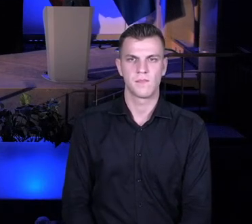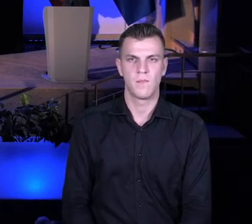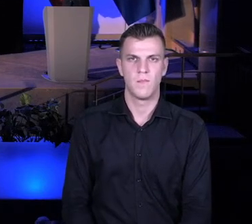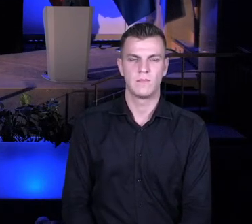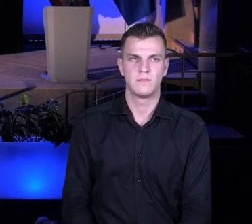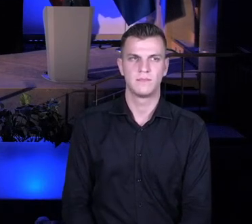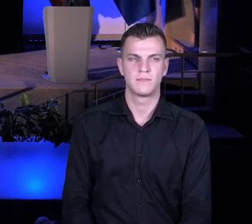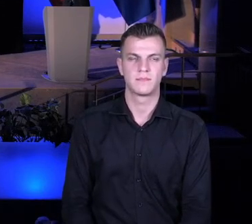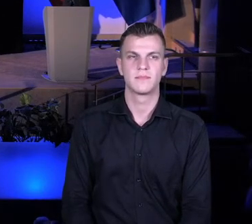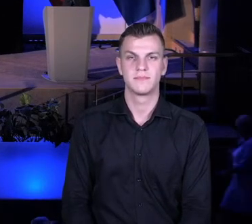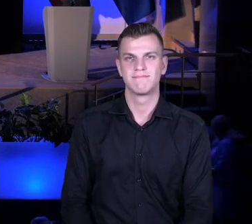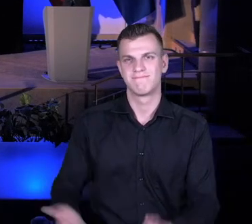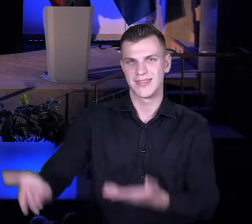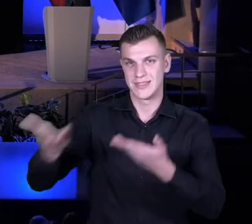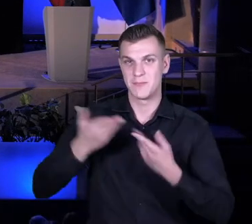Zapraszamy serdecznie.